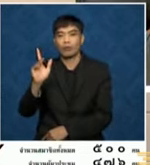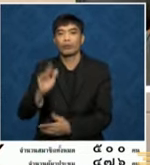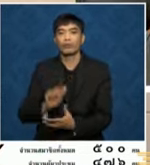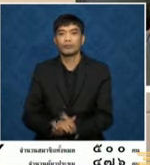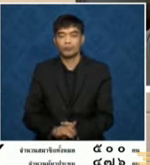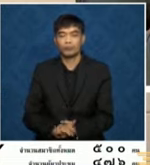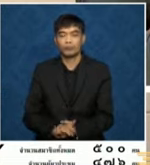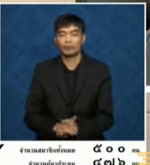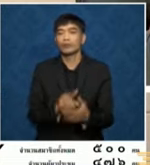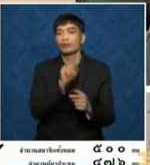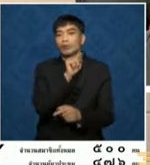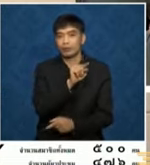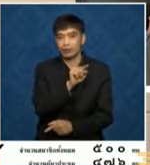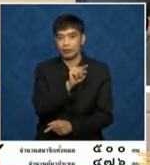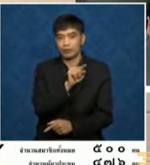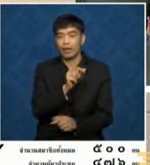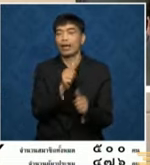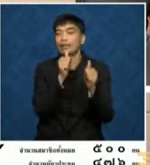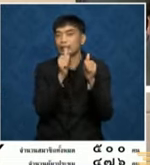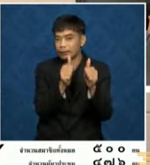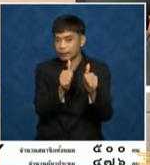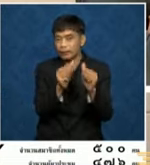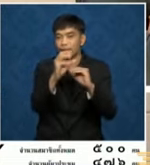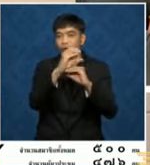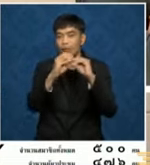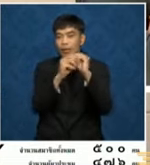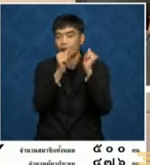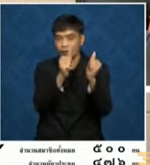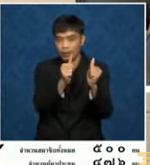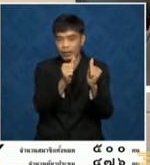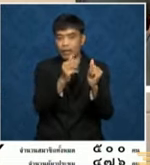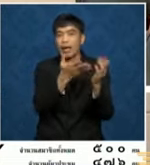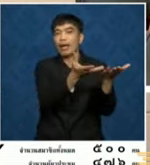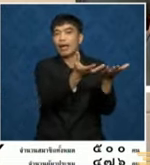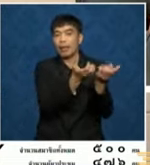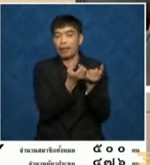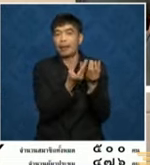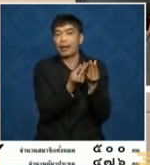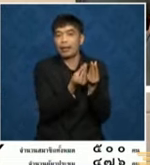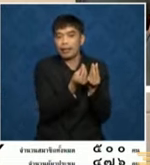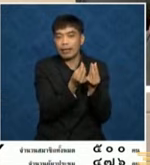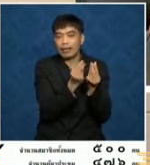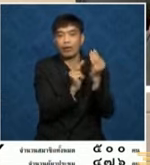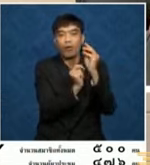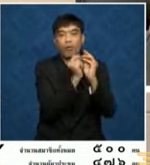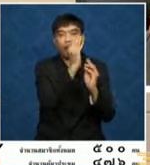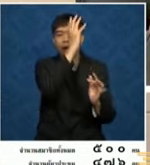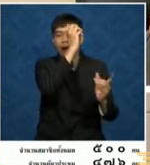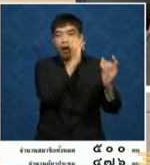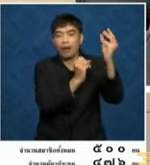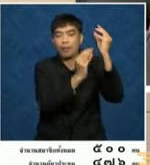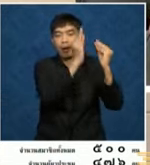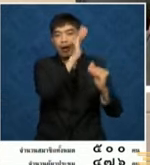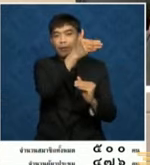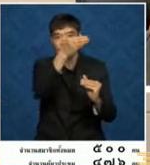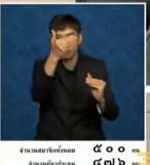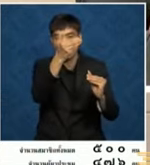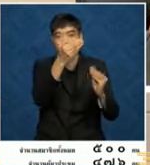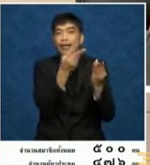วยงานที่รับที่ดินนะครับจากกรมป่าไม้คือที่ป่าสงวนแห่งชาติและ